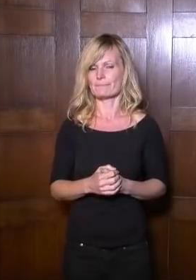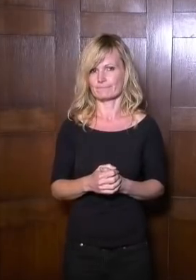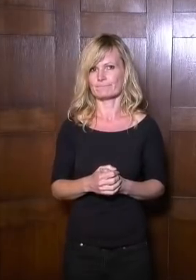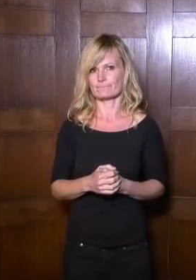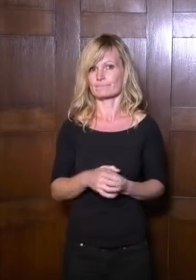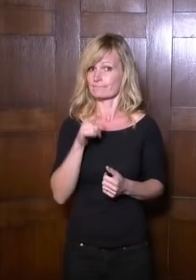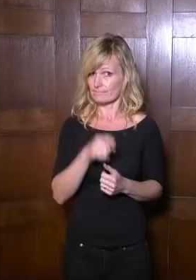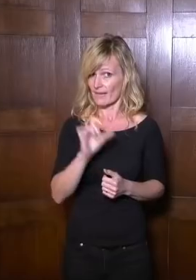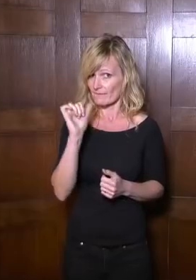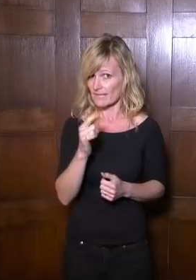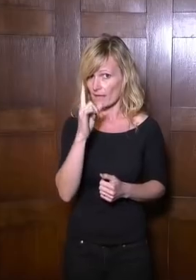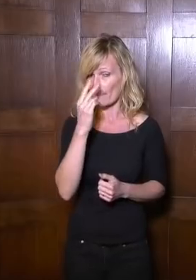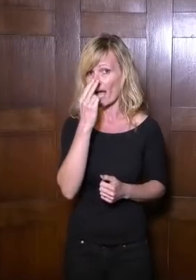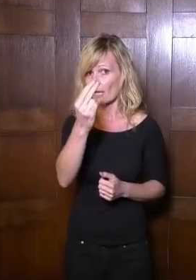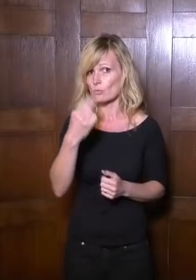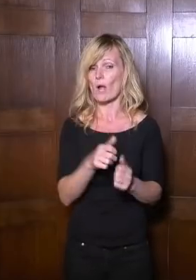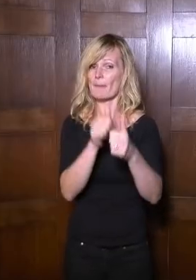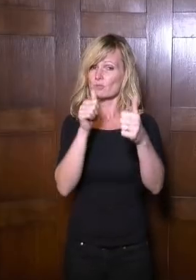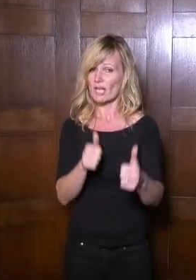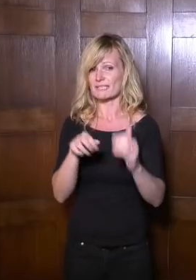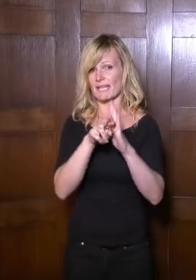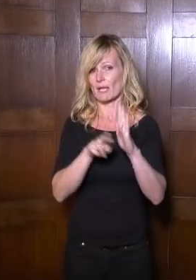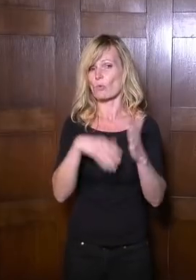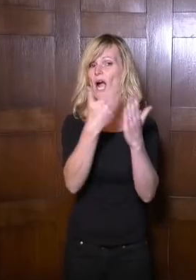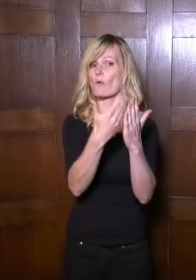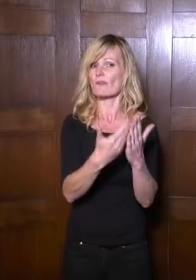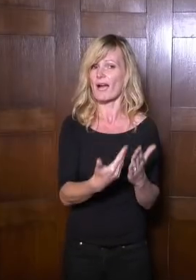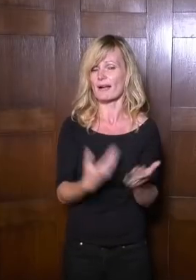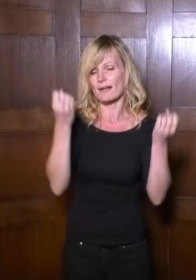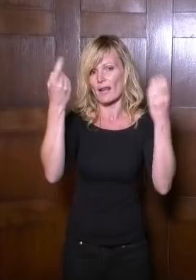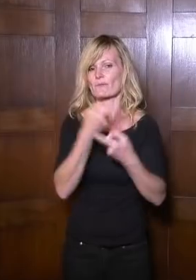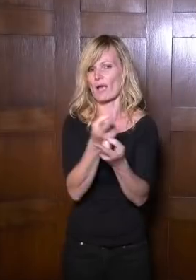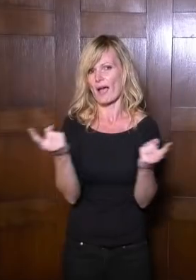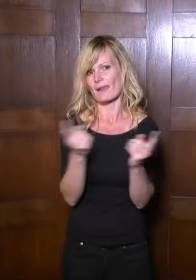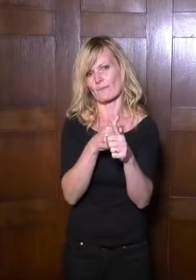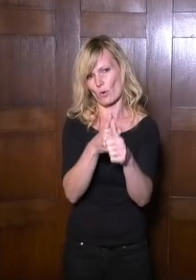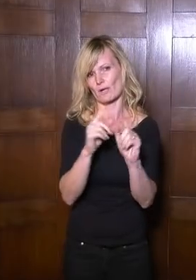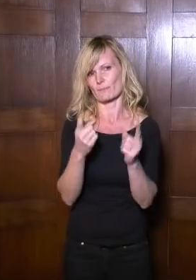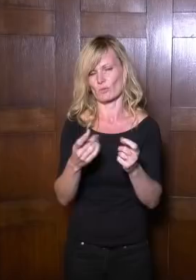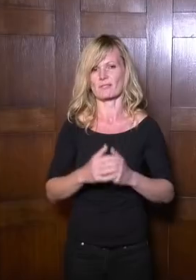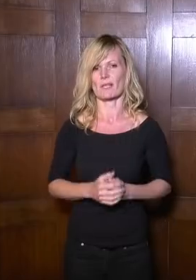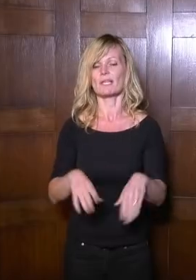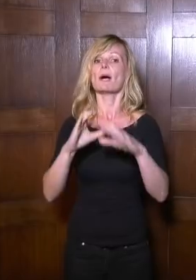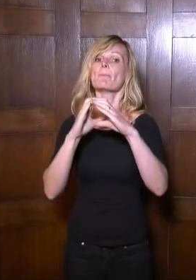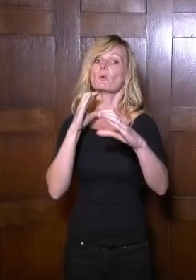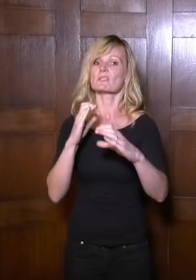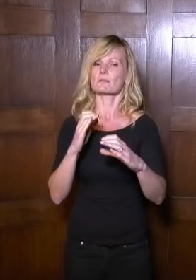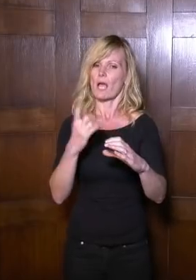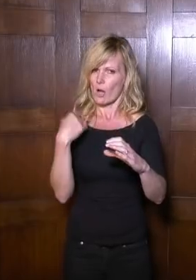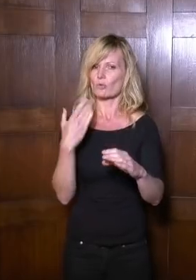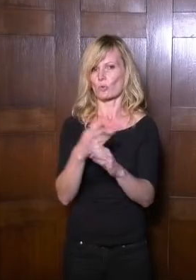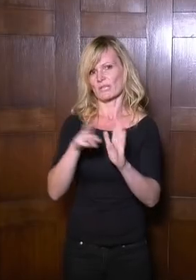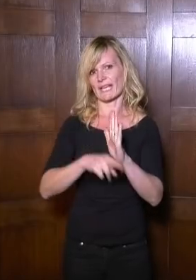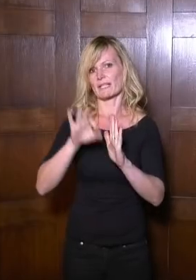auch hier wieder unter Beachtung der Abstandsregelung, der Auflagen, die es natürlich durchzuführen gibt. Bei Bussen, auch die haben wir geregelt